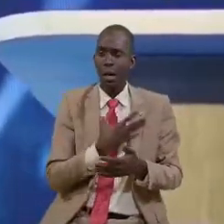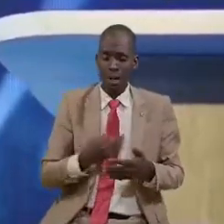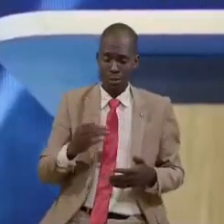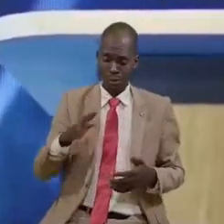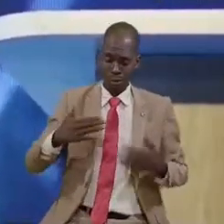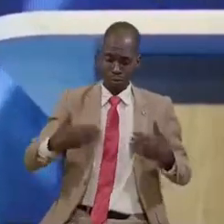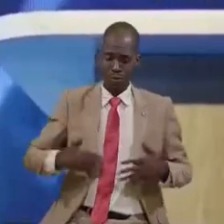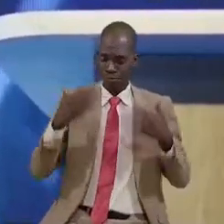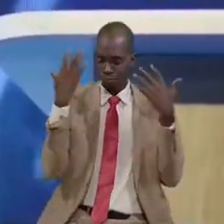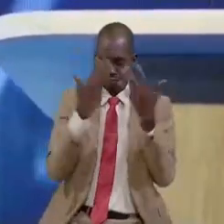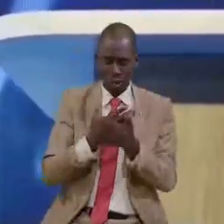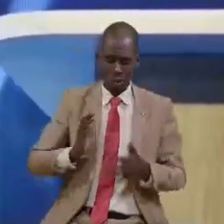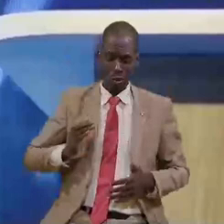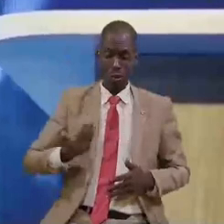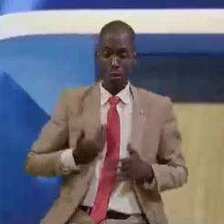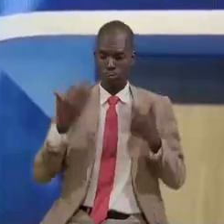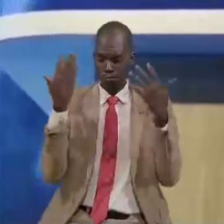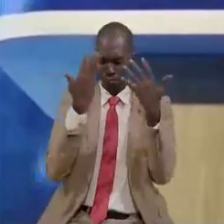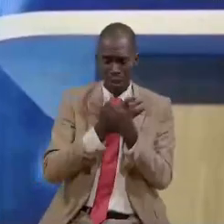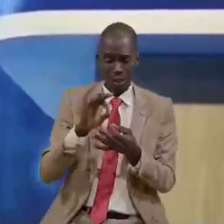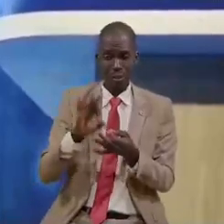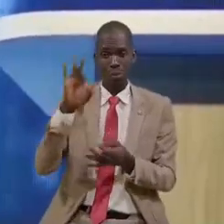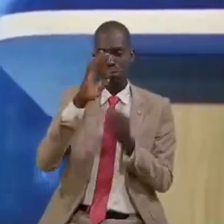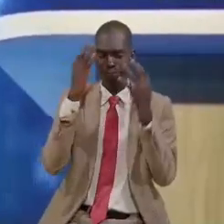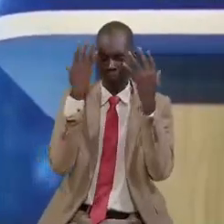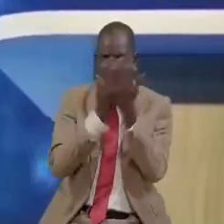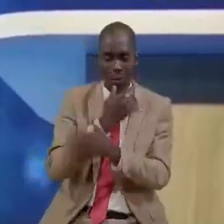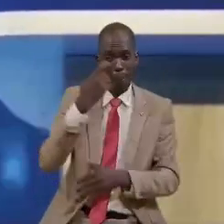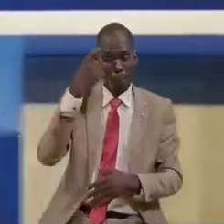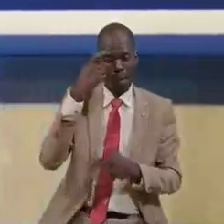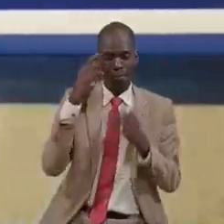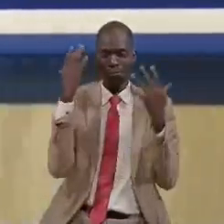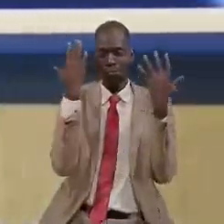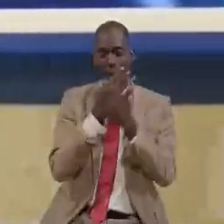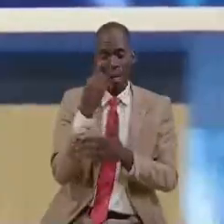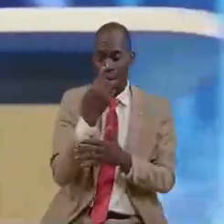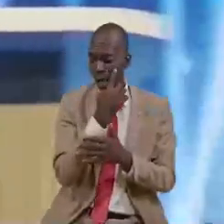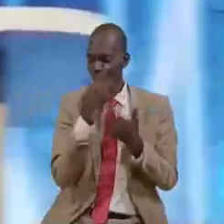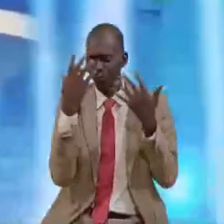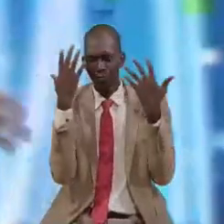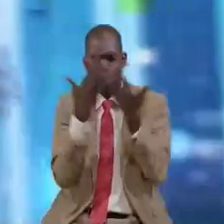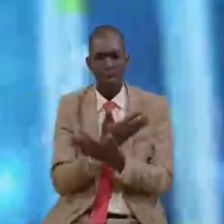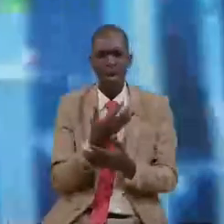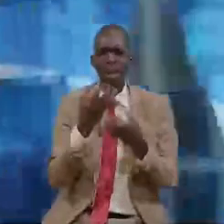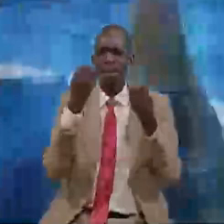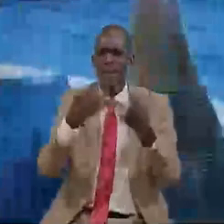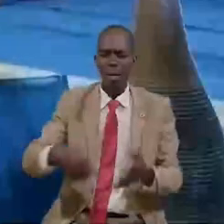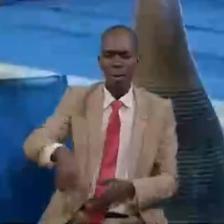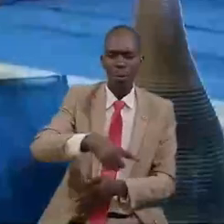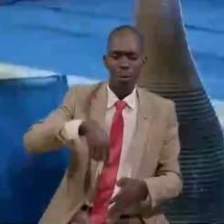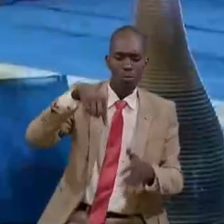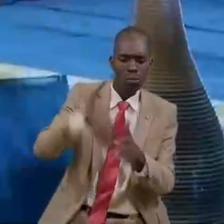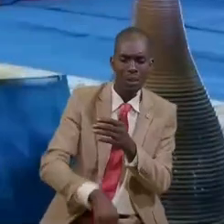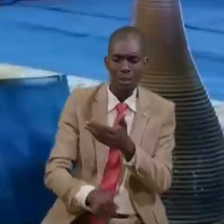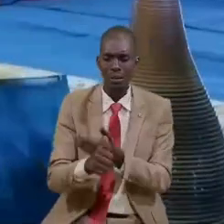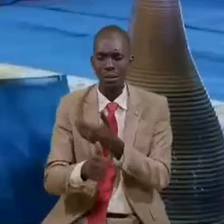esprit obscur, votre vision obscure. Et il y a beaucoup de fossés, beaucoup de